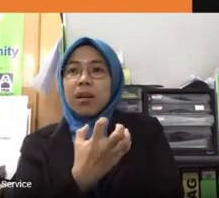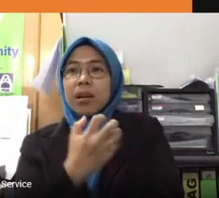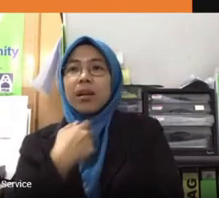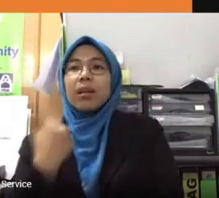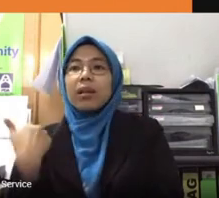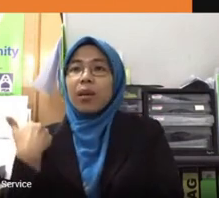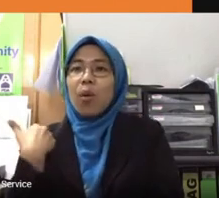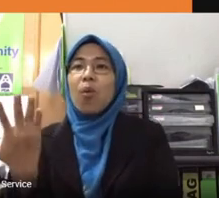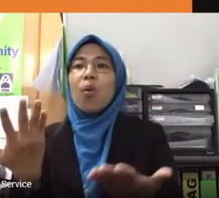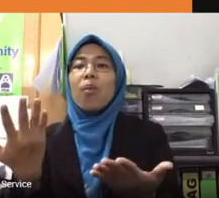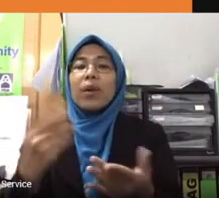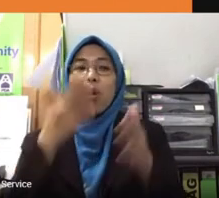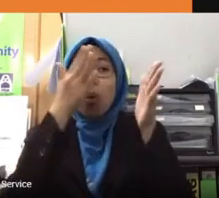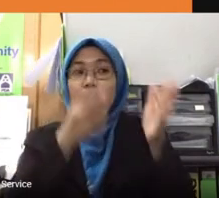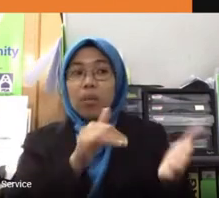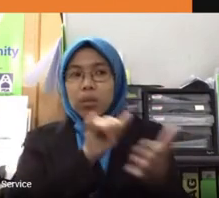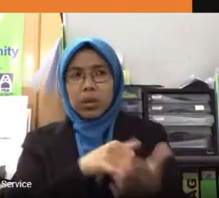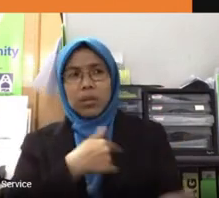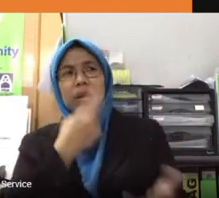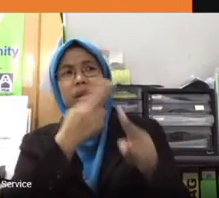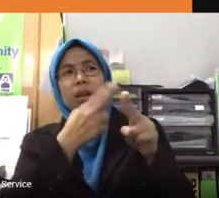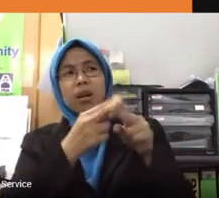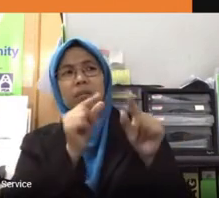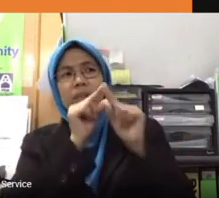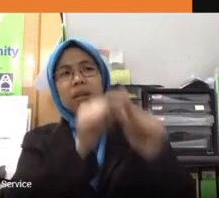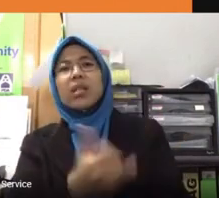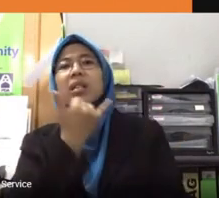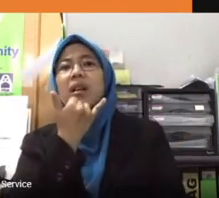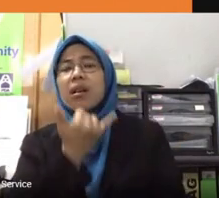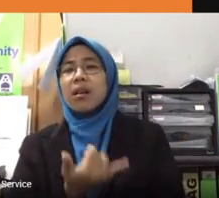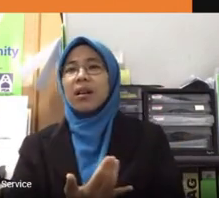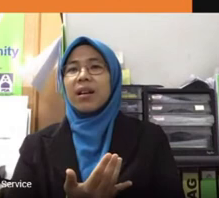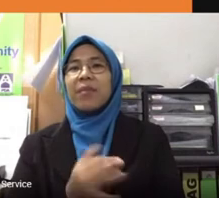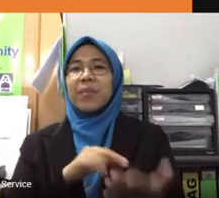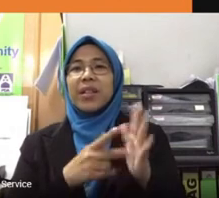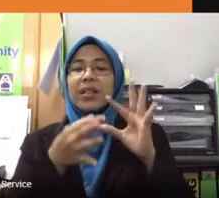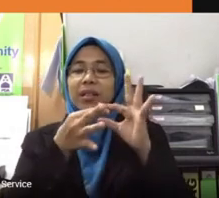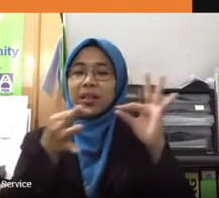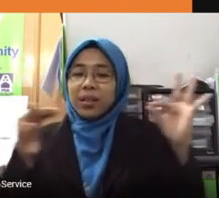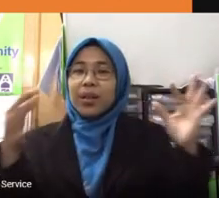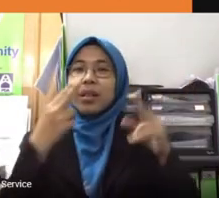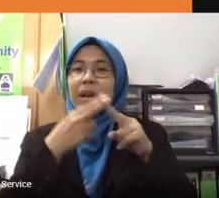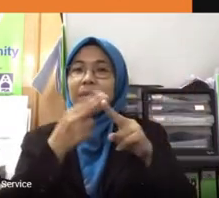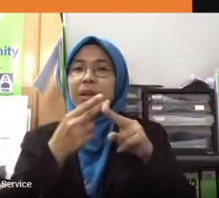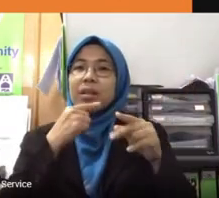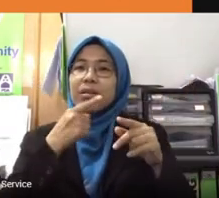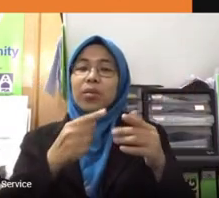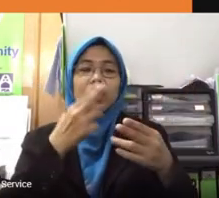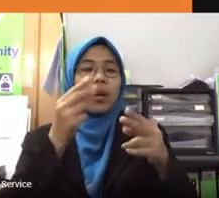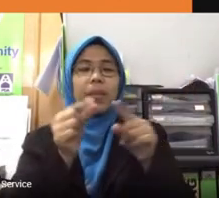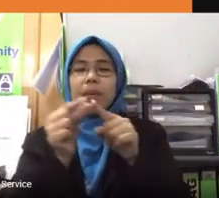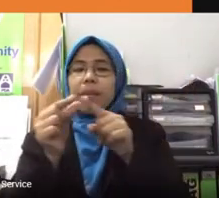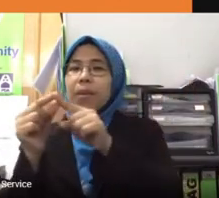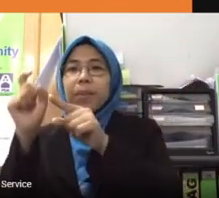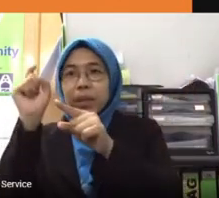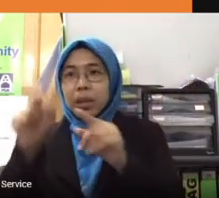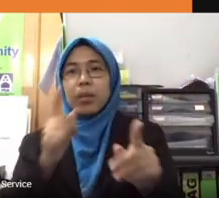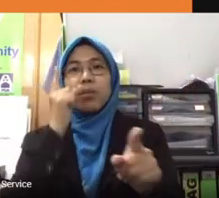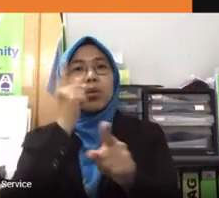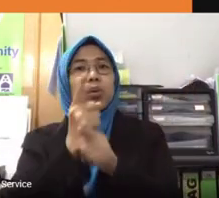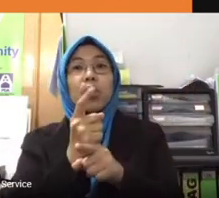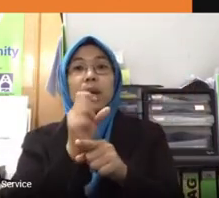dengan tuan punya badan kan. Apalah tak betul lah, sebut nama pun tak betul. Jadi sebutan tu kena betul. Salutasi terutamanya. Salutasi tak boleh